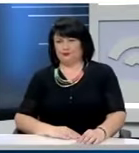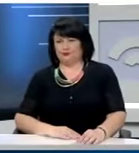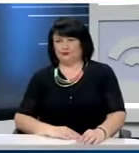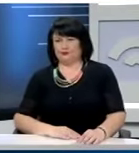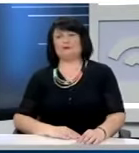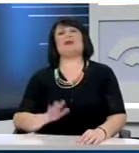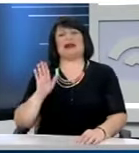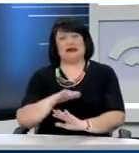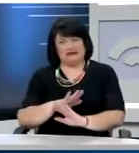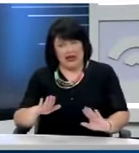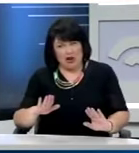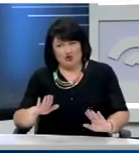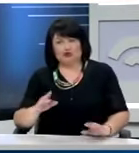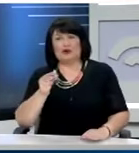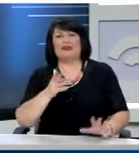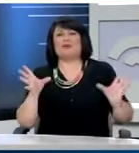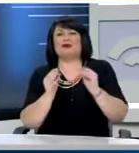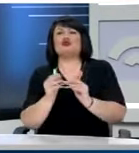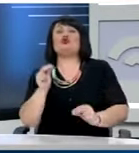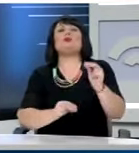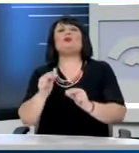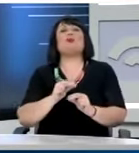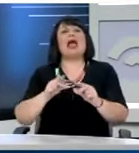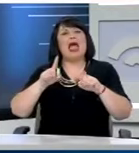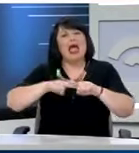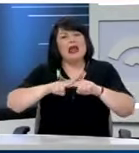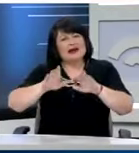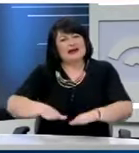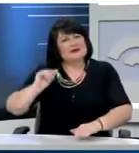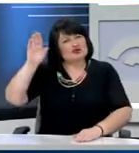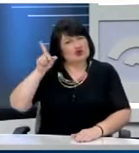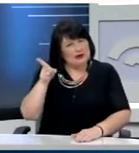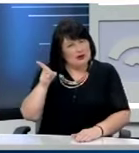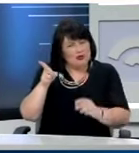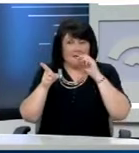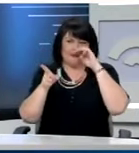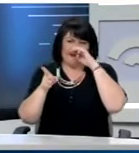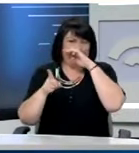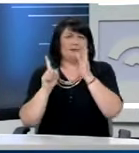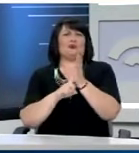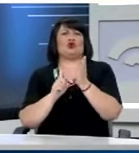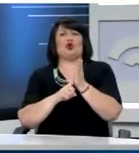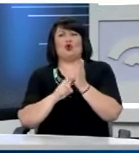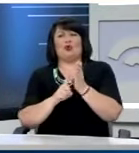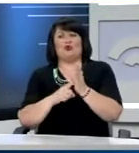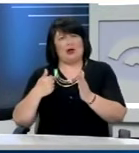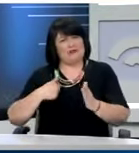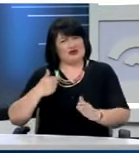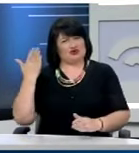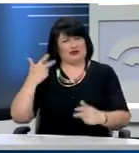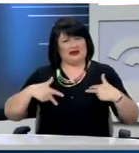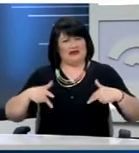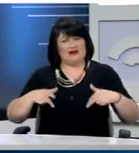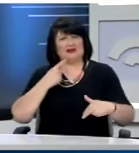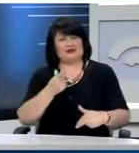Και τέλος, σε ό,τι αφορά την ψήφο των Ελλήνων του εξωτερικού, με νομοθετική πρωτοβουλία της δικής μας κυβέρνησης,